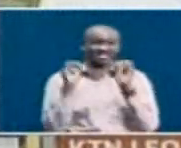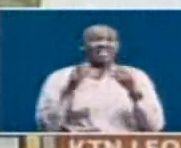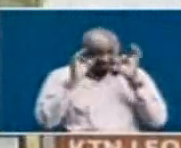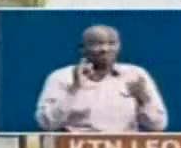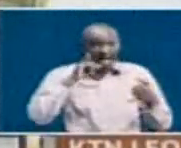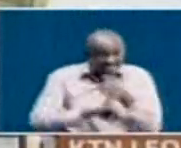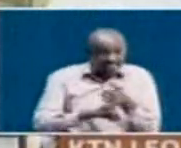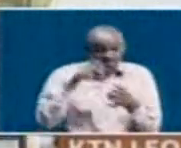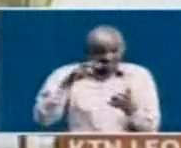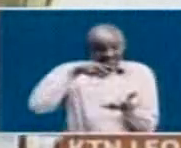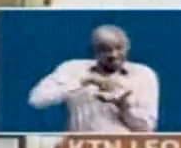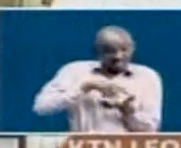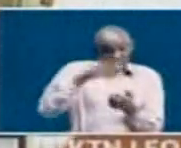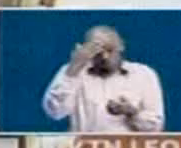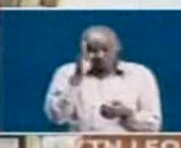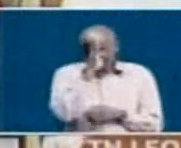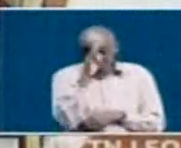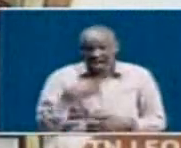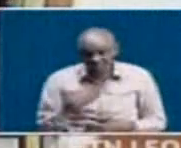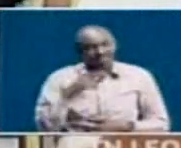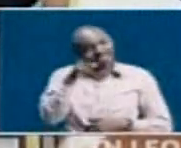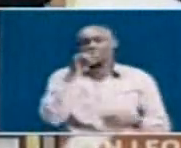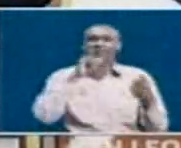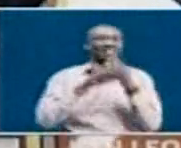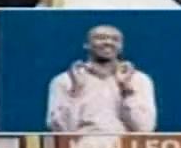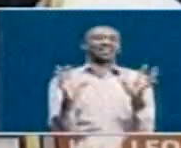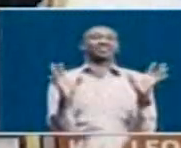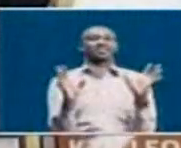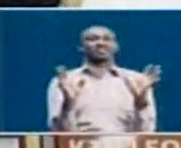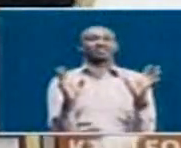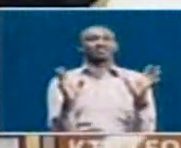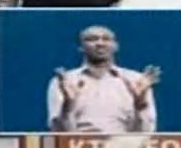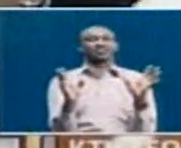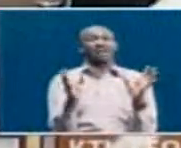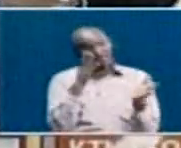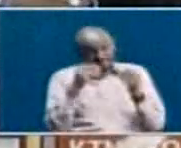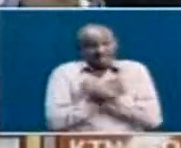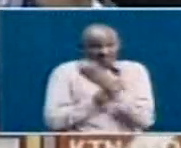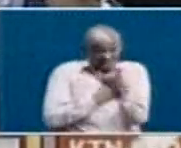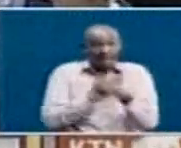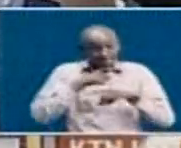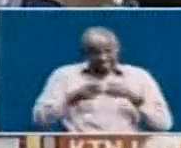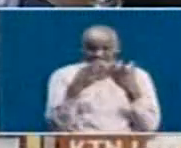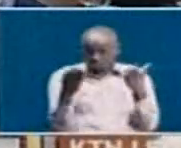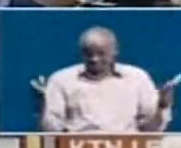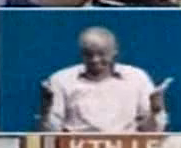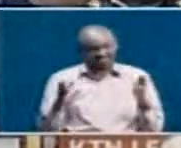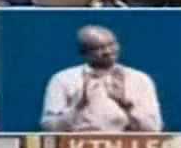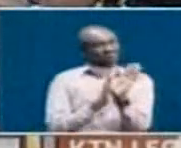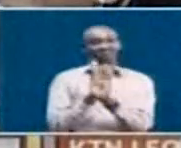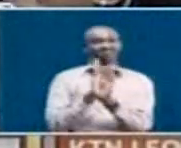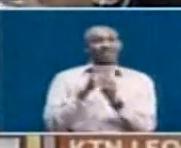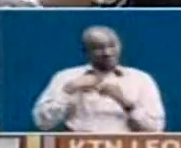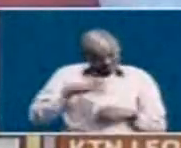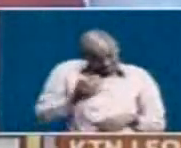ndoa mbu moja ndani mbu moja nje ni ndoa namna gani? Manake ile wewe unaishi katika kwa miguu miwili kwa mapenzi ndani, lakini umiliki wa mali na watoto wangu mbu